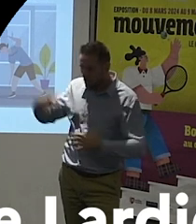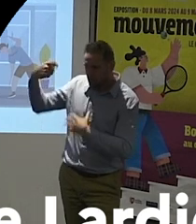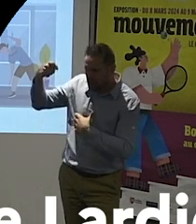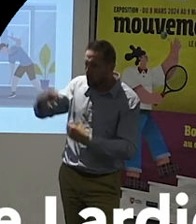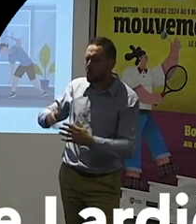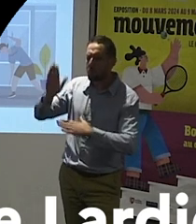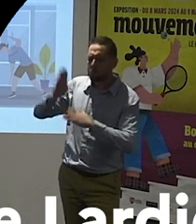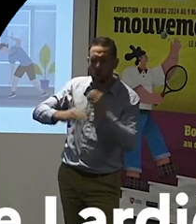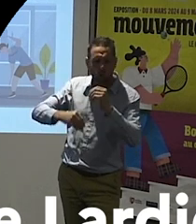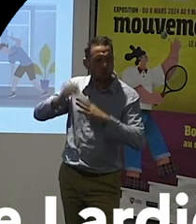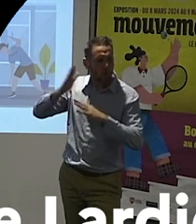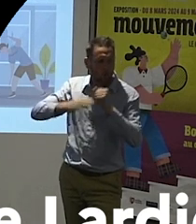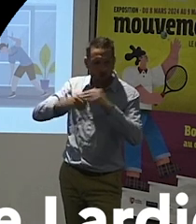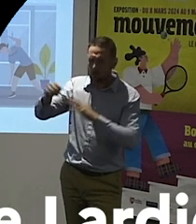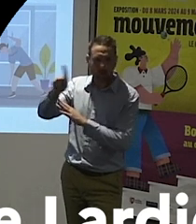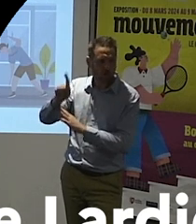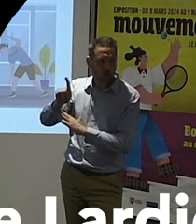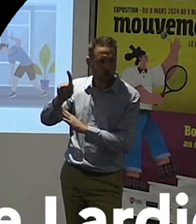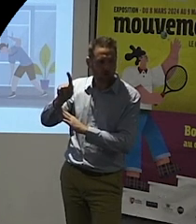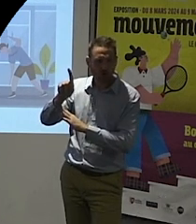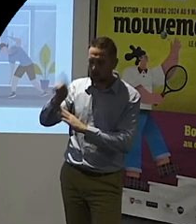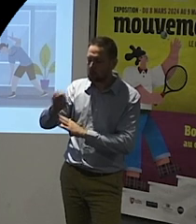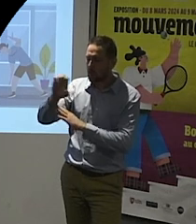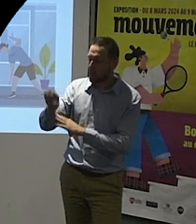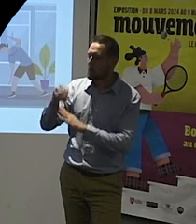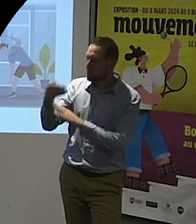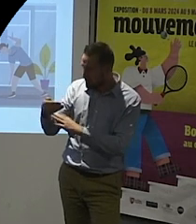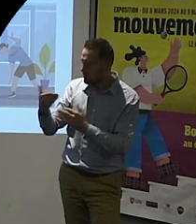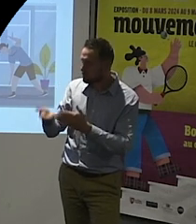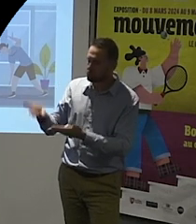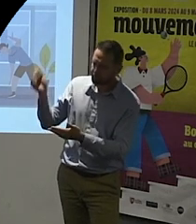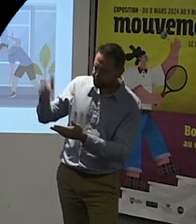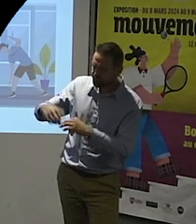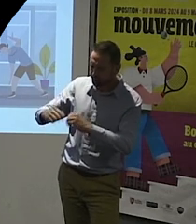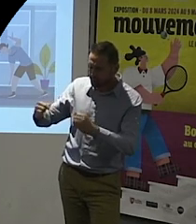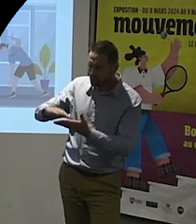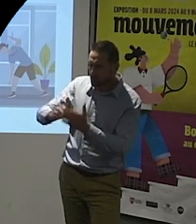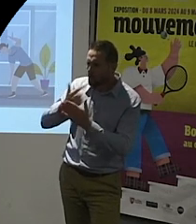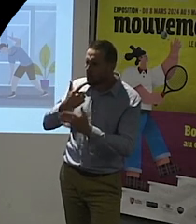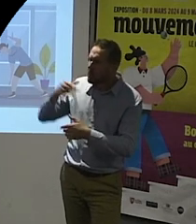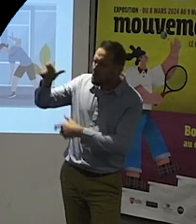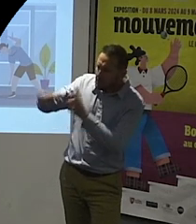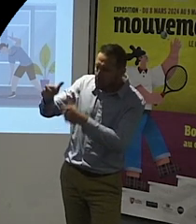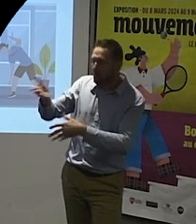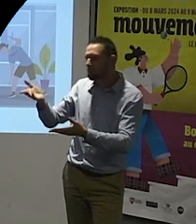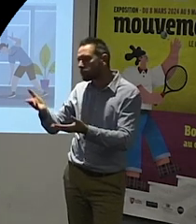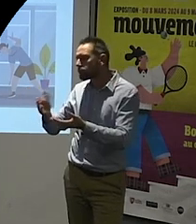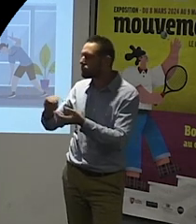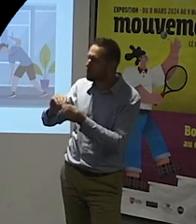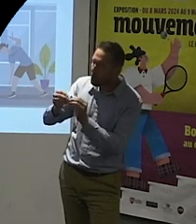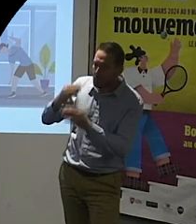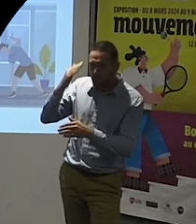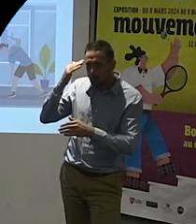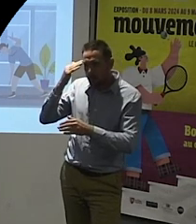du GEM. C'est une association qui accueille les personnes atteintes d'une maladie psychique ou frappées